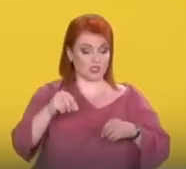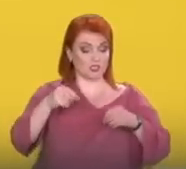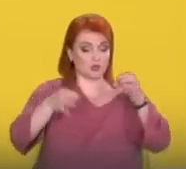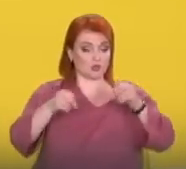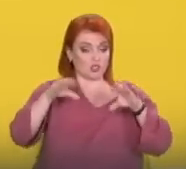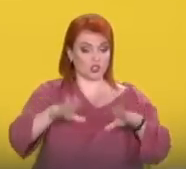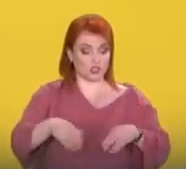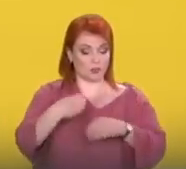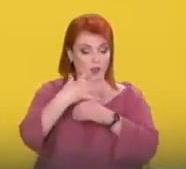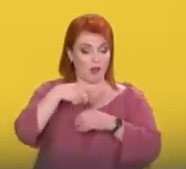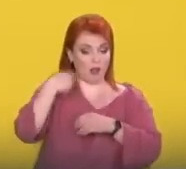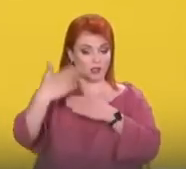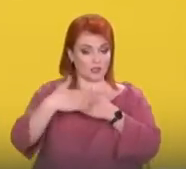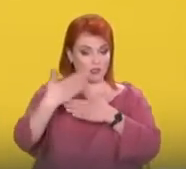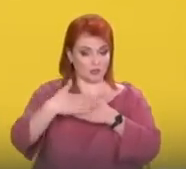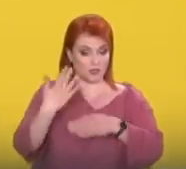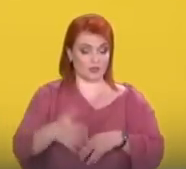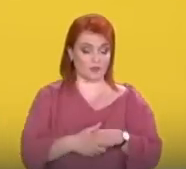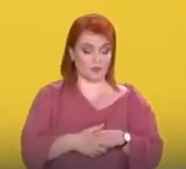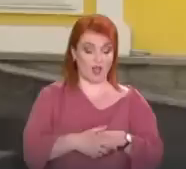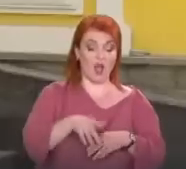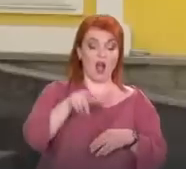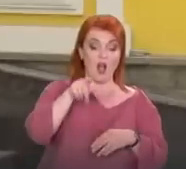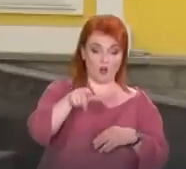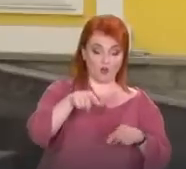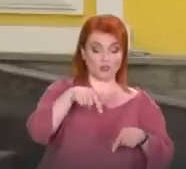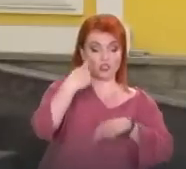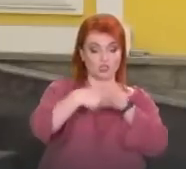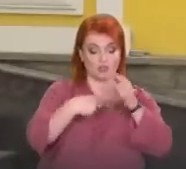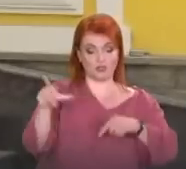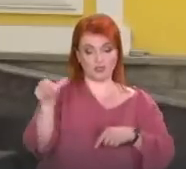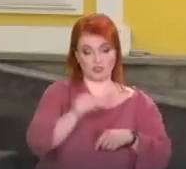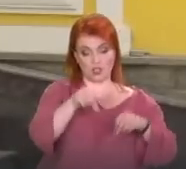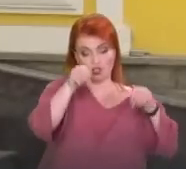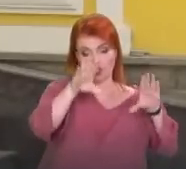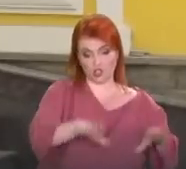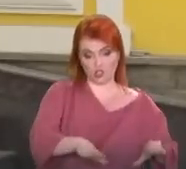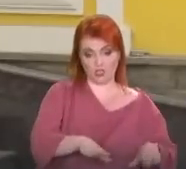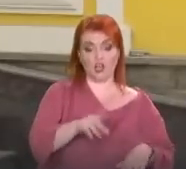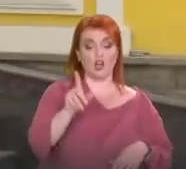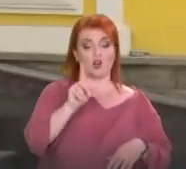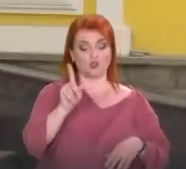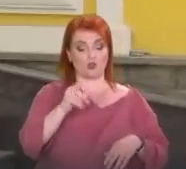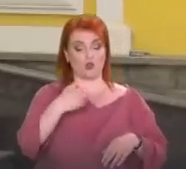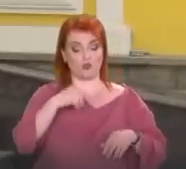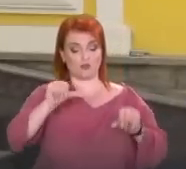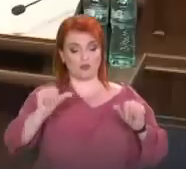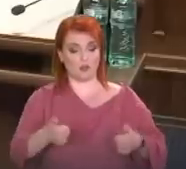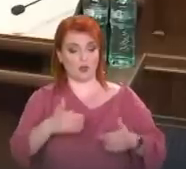denumirea prescurtată va fi Șor. Amintim că în data de 19 iunie, Curtea Constituțională a